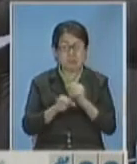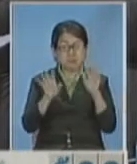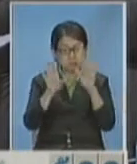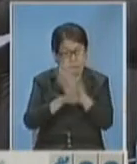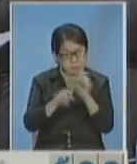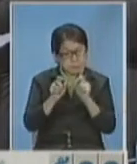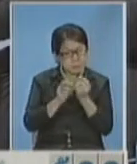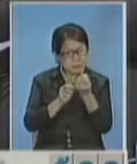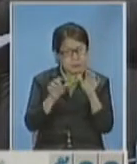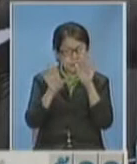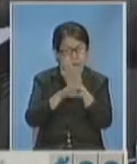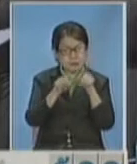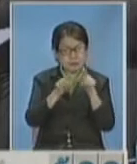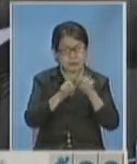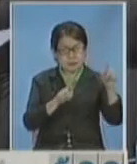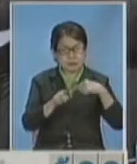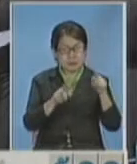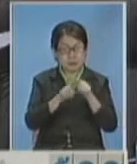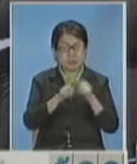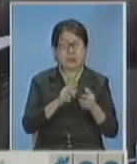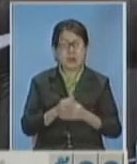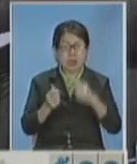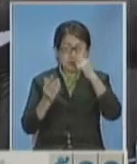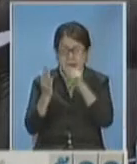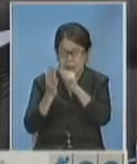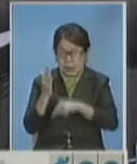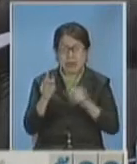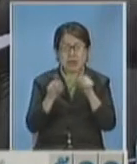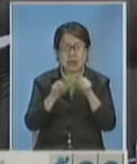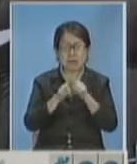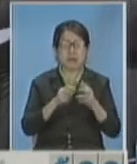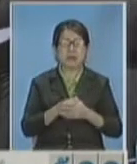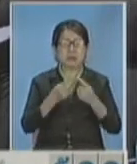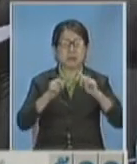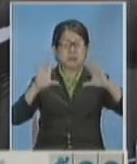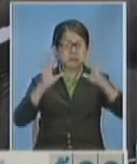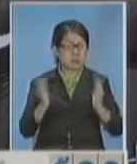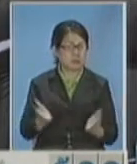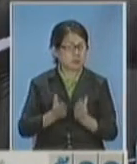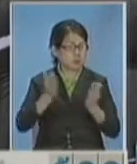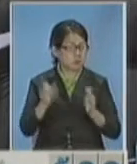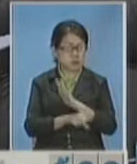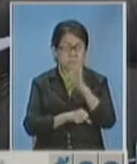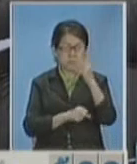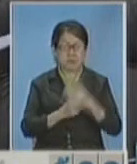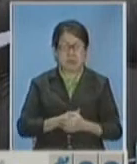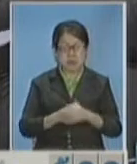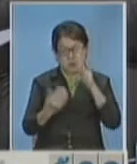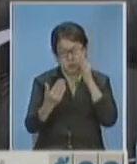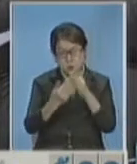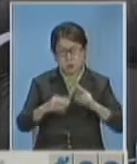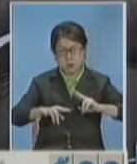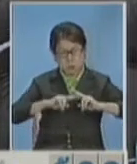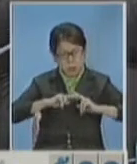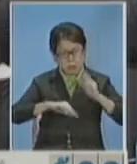ขาดเอกลักษณ์เฉพาะถิ่นกระบวนการผูกติดการสนับสนุนจากภาครัฐไม่เน้นเรื่องของการพึ่งพาตนเองผู้ประ